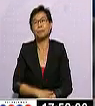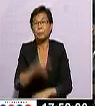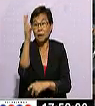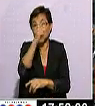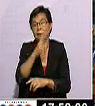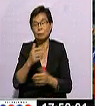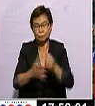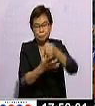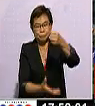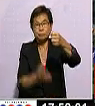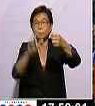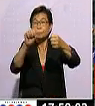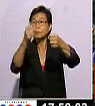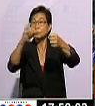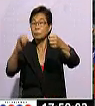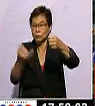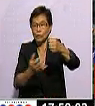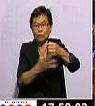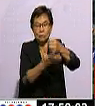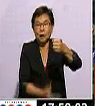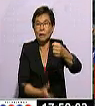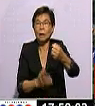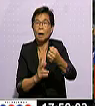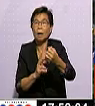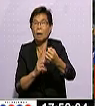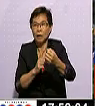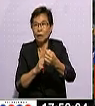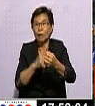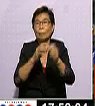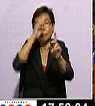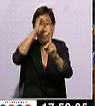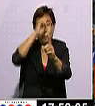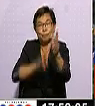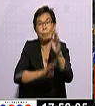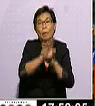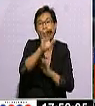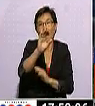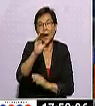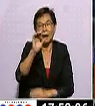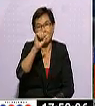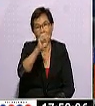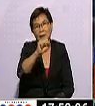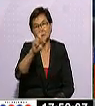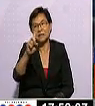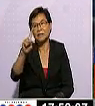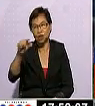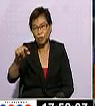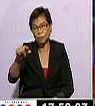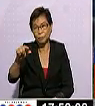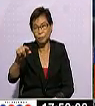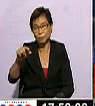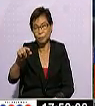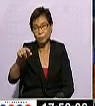Kerajaan akan memperuntukkan RM10 juta untuk dana padanan bersama Maklumat Pembangunan Mampan atau SDG, Sustainable Development